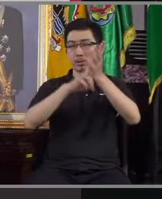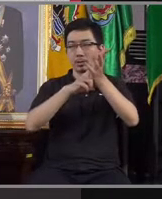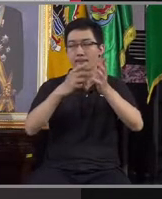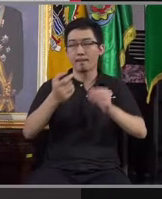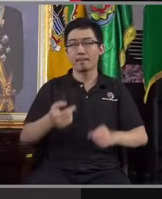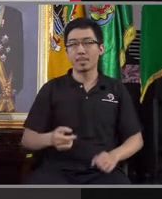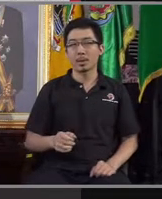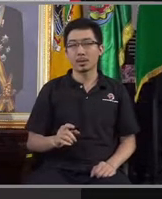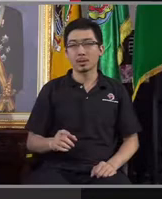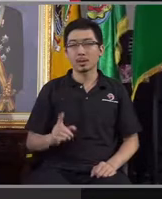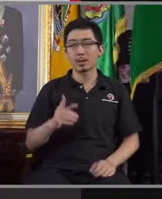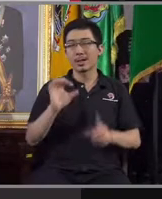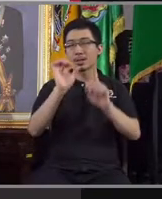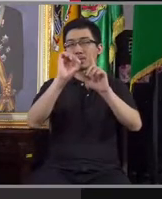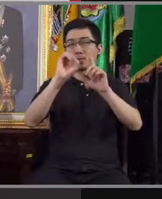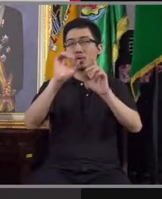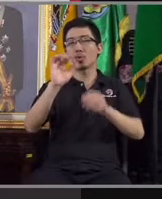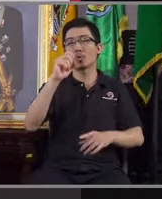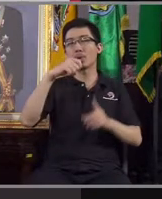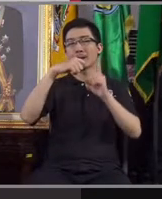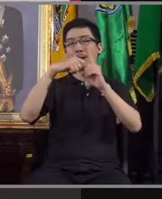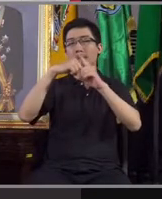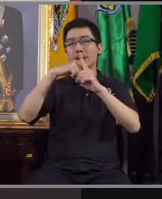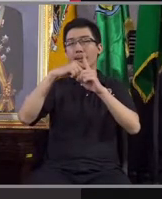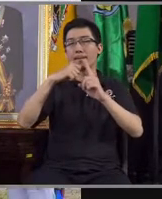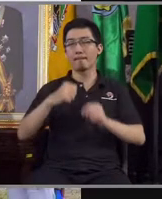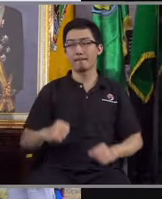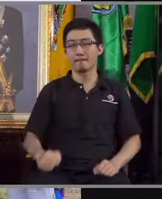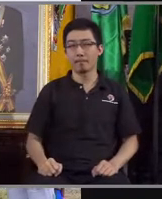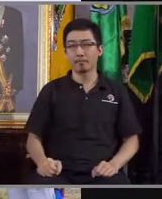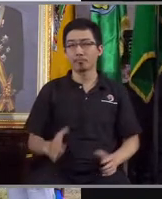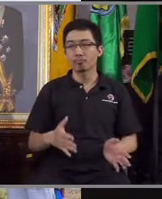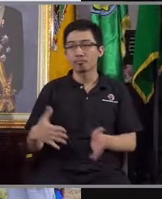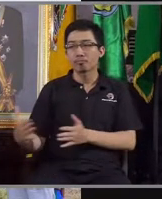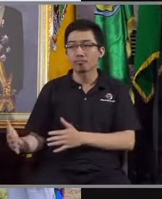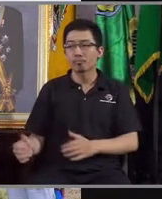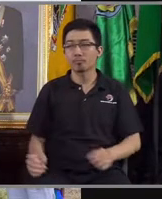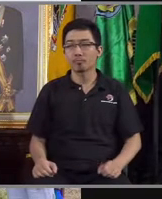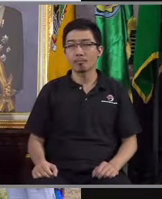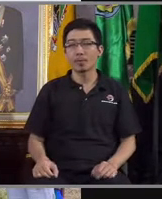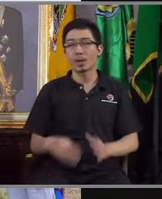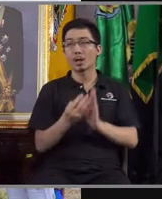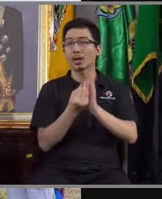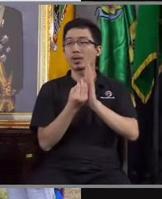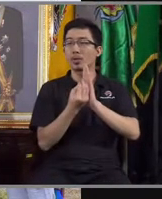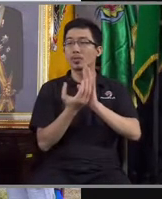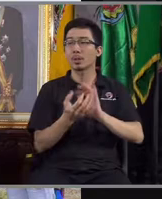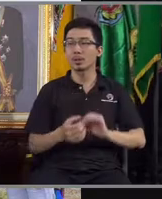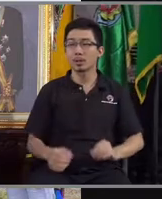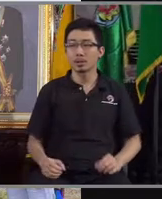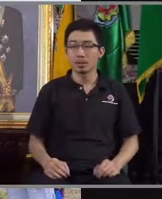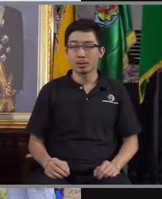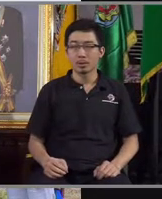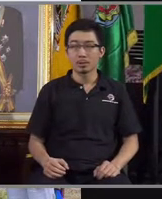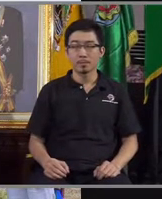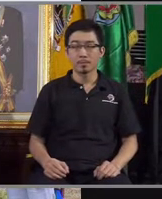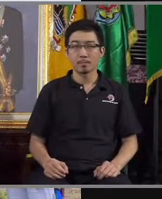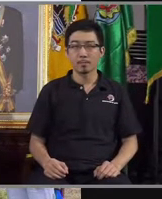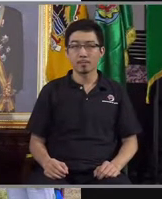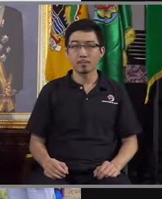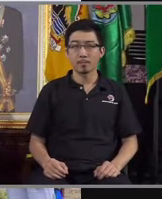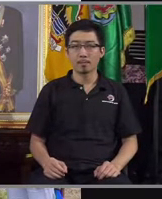KK, 10 keluarga. Slide berikutnya. Kemudian ekonomi, ini juga sama, kita